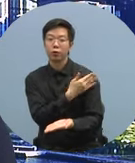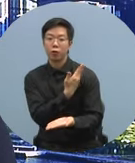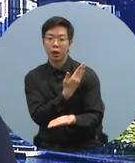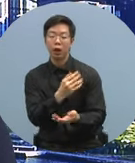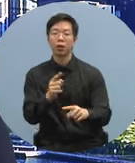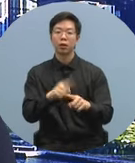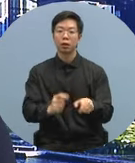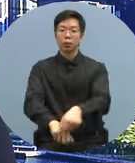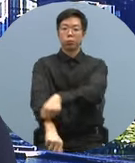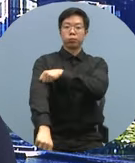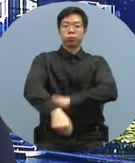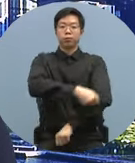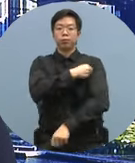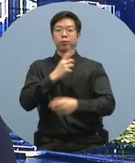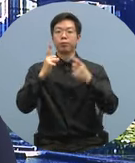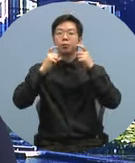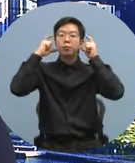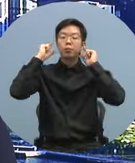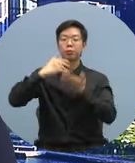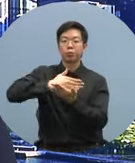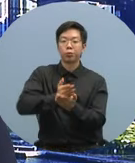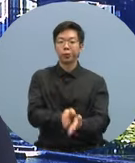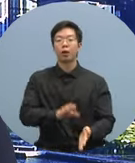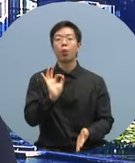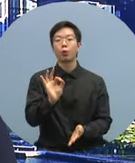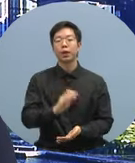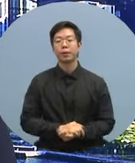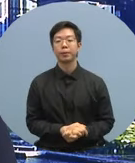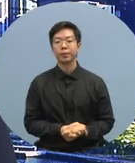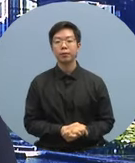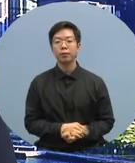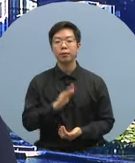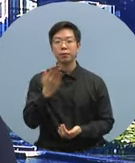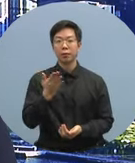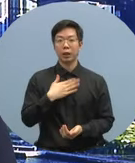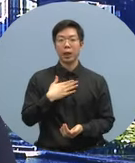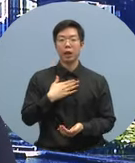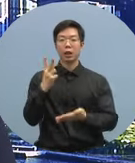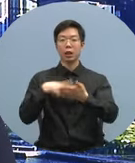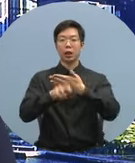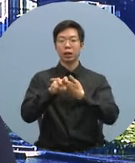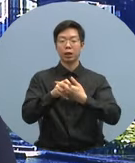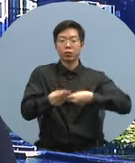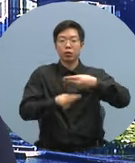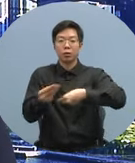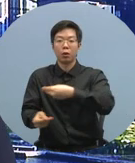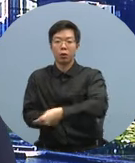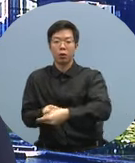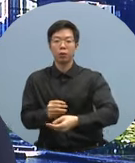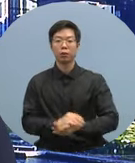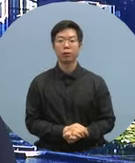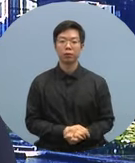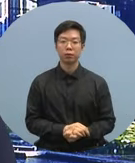即係保護衣物啦。咁但係我哋都即係為免有啲隱形傳播啊，或者咁，我哋